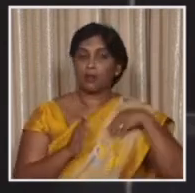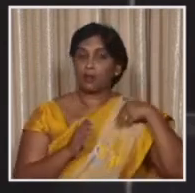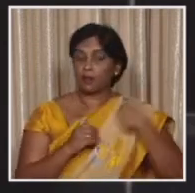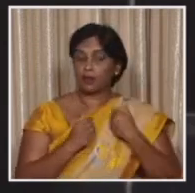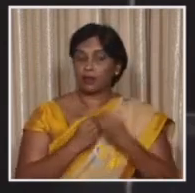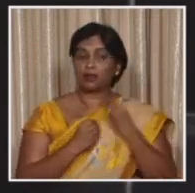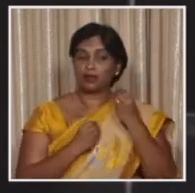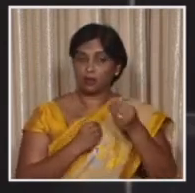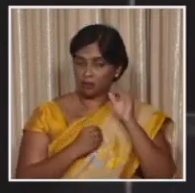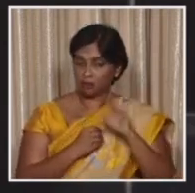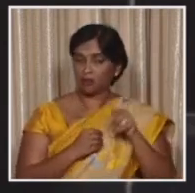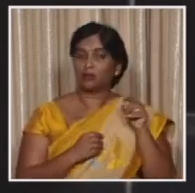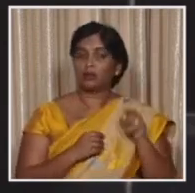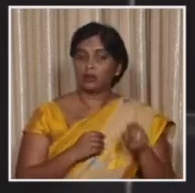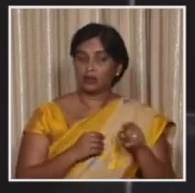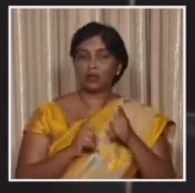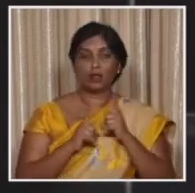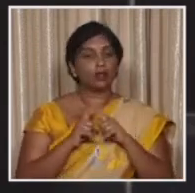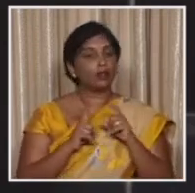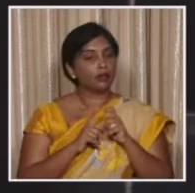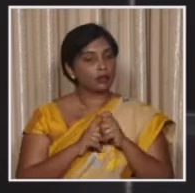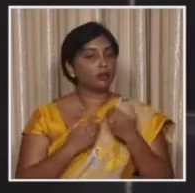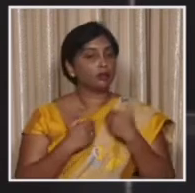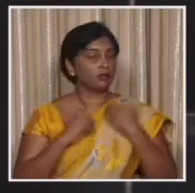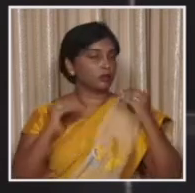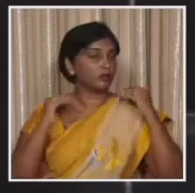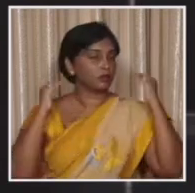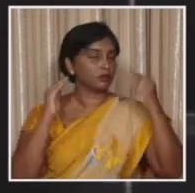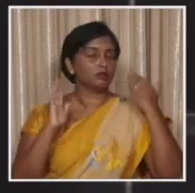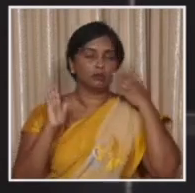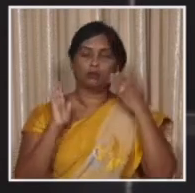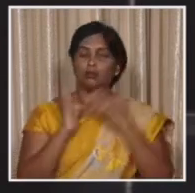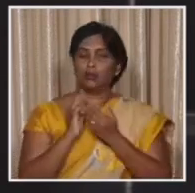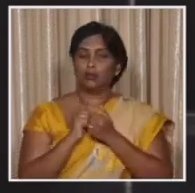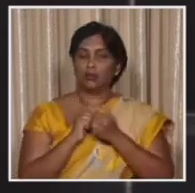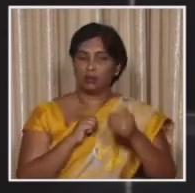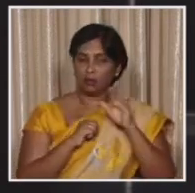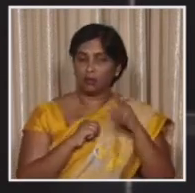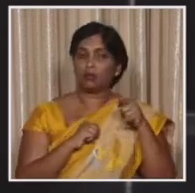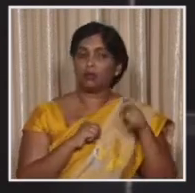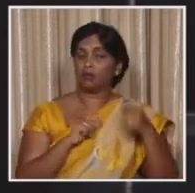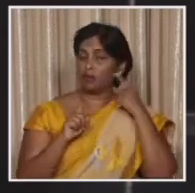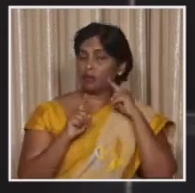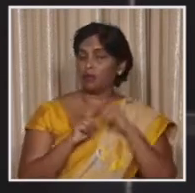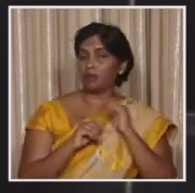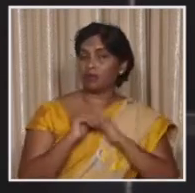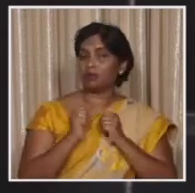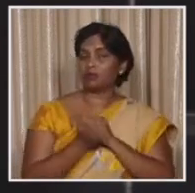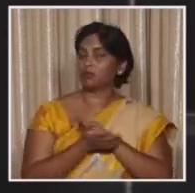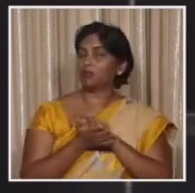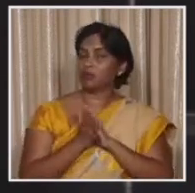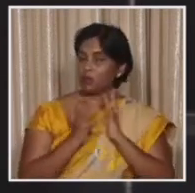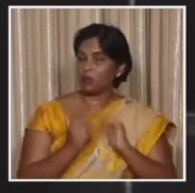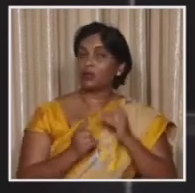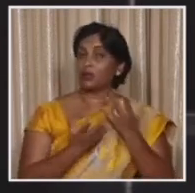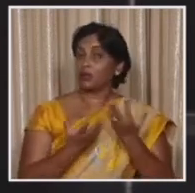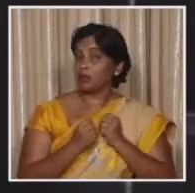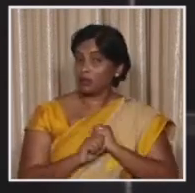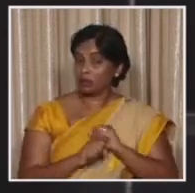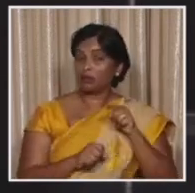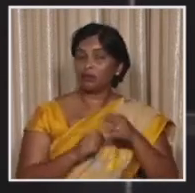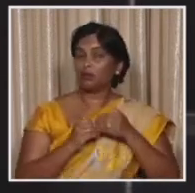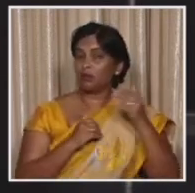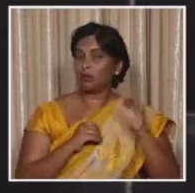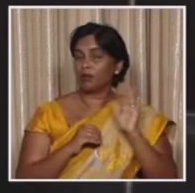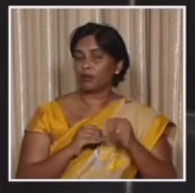දී කටයුතු කළ යුතුව තිබෙනවා. අධ්‍යාපනය අපේ ඉහළම ප්‍රමුඛතාව බවට පත් කරගෙන මේ සඳහා පියවර ගැන්ම අවශ්‍ය වෙනවා. එසේ නොමැති වූත්